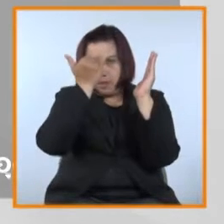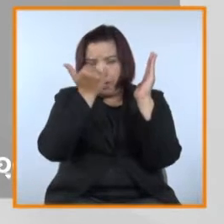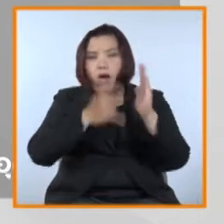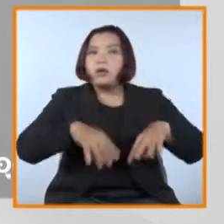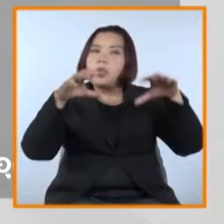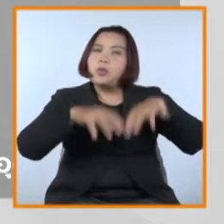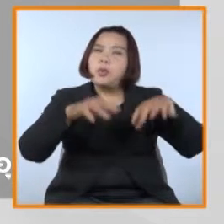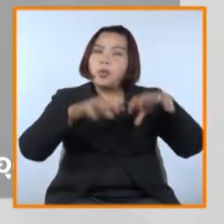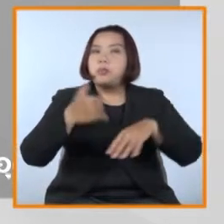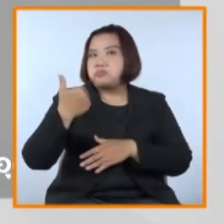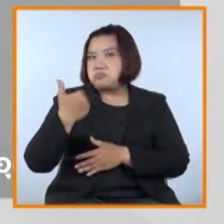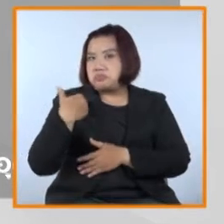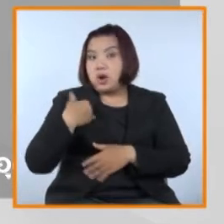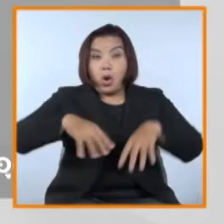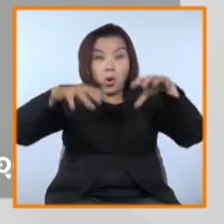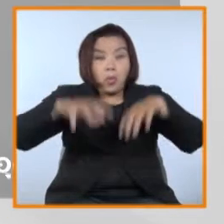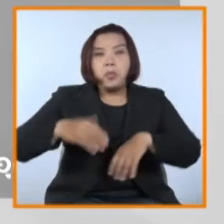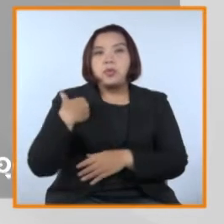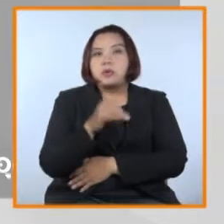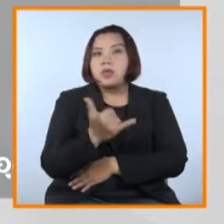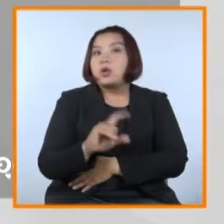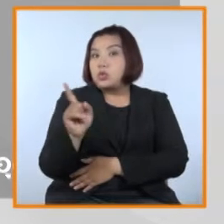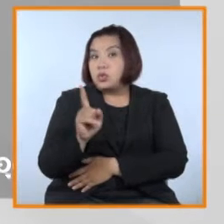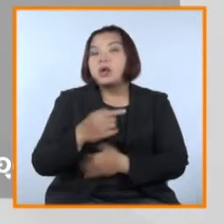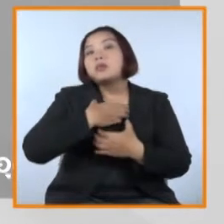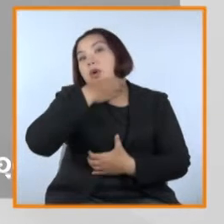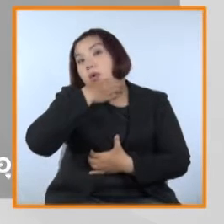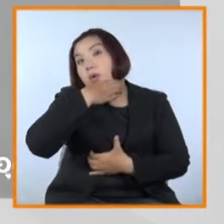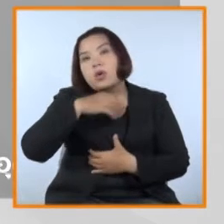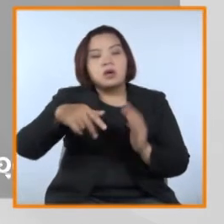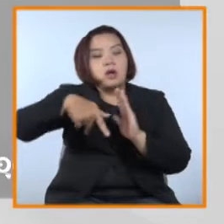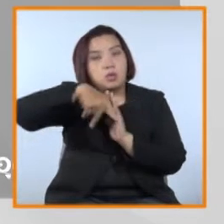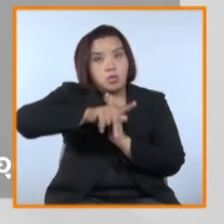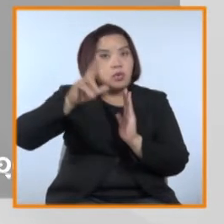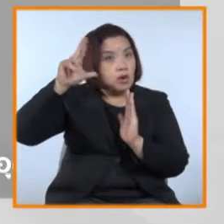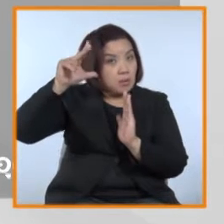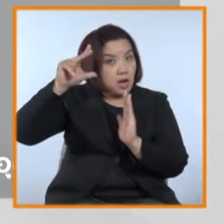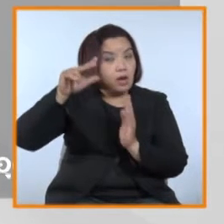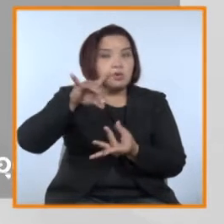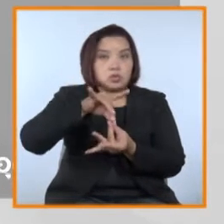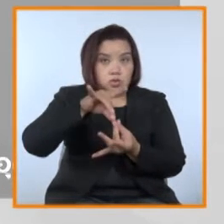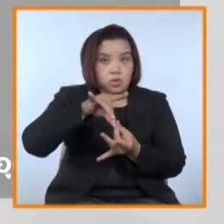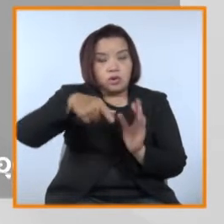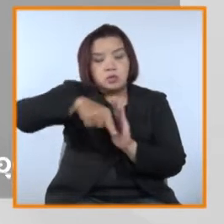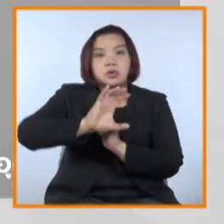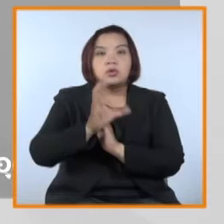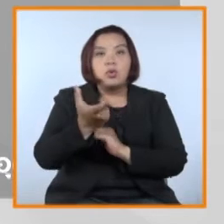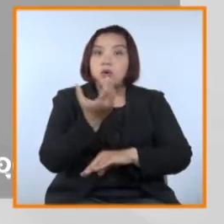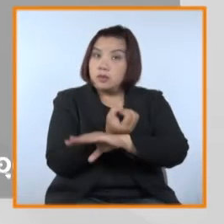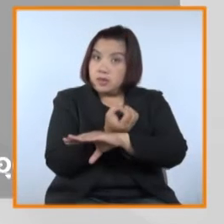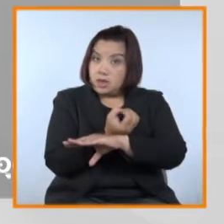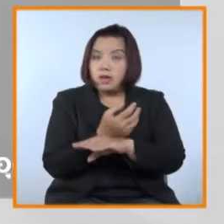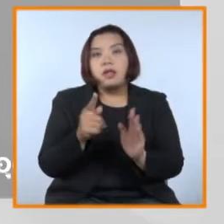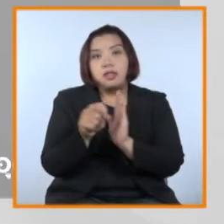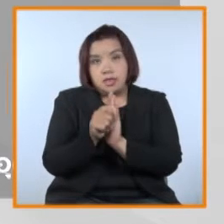กชุกและมีฝนตกหนักบางแห่งโดยเฉพาะแม่ฮ่องสอนลำพูนลำปางสุโขทัยพิษณุโลกกำแพงเพชร